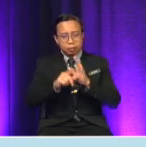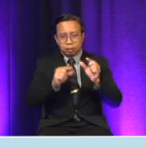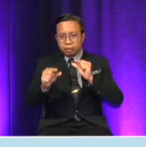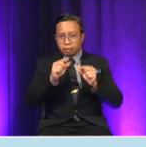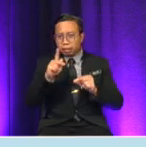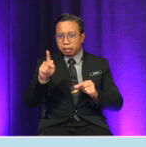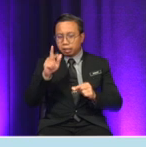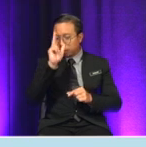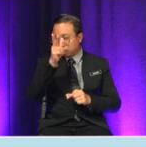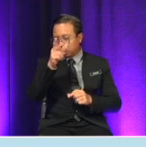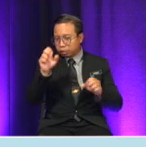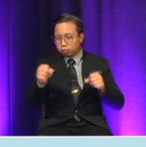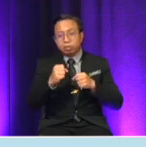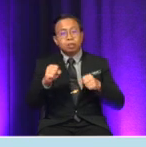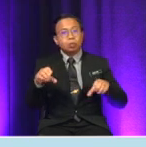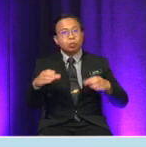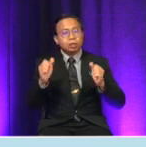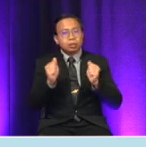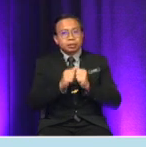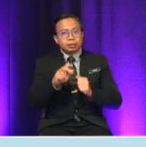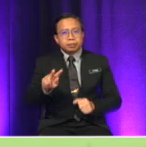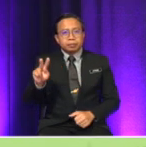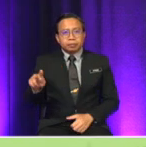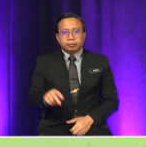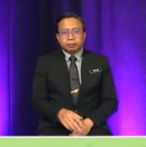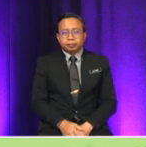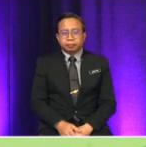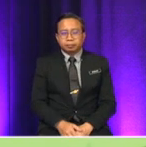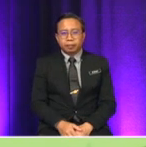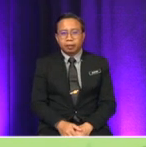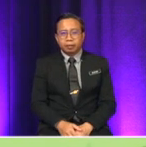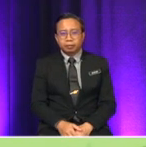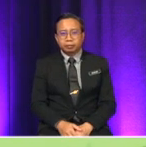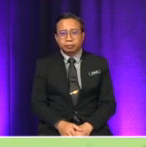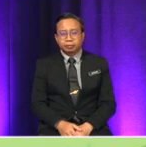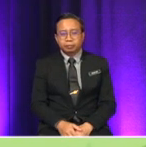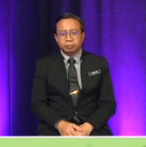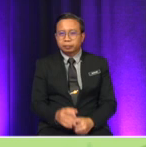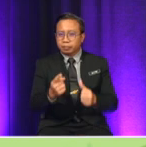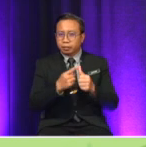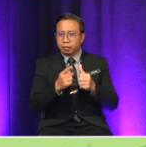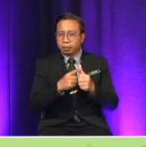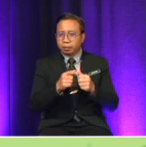boleh dijalankan bersama dengan kanak-kanak, Lisa? Silakan. Yang